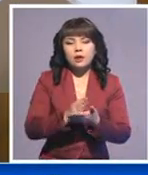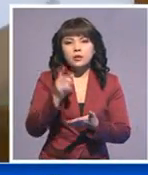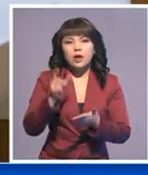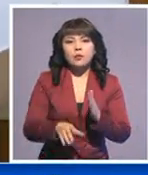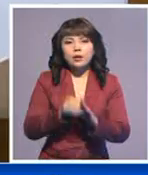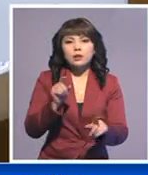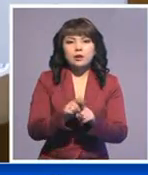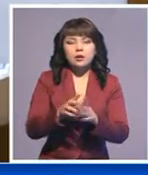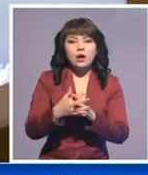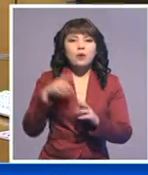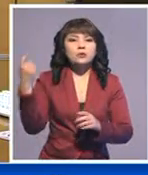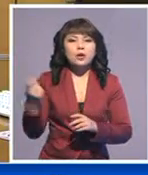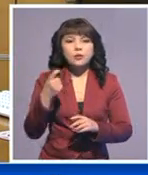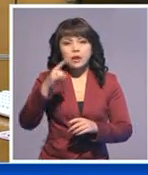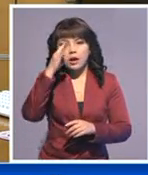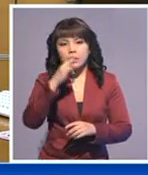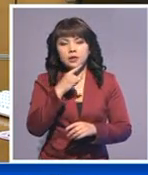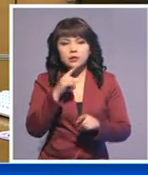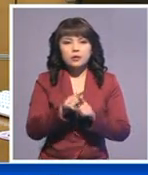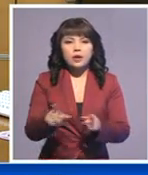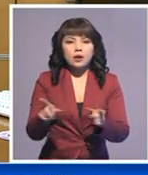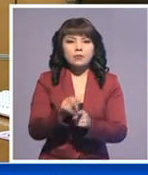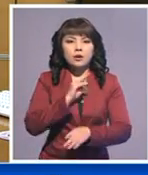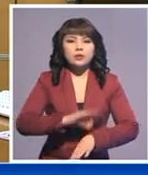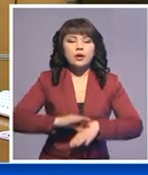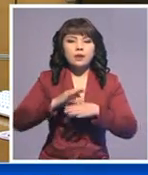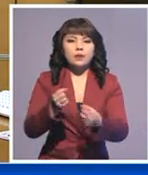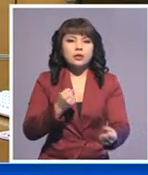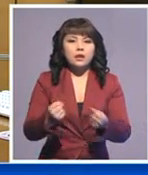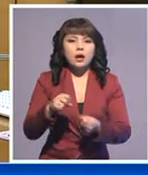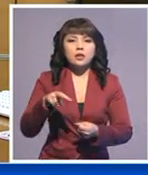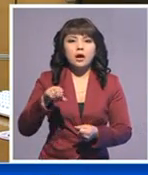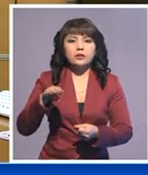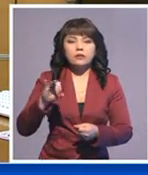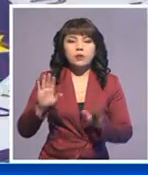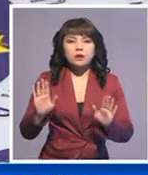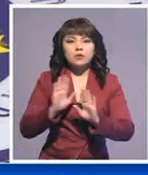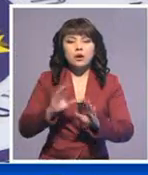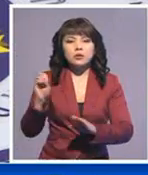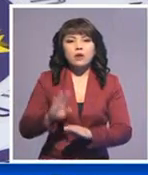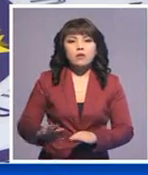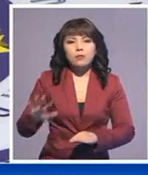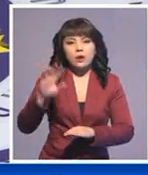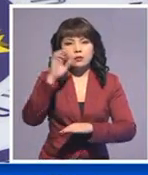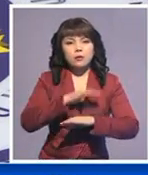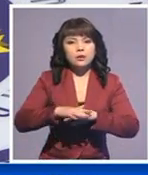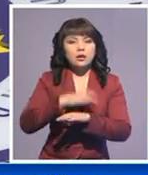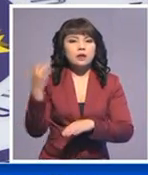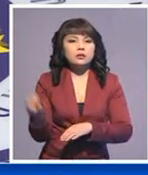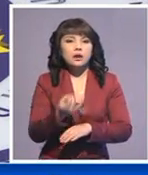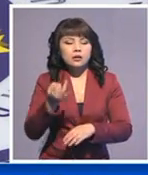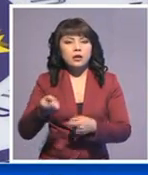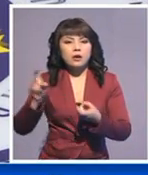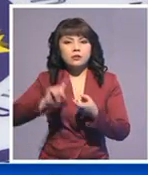ауыл шаруашылығы саласында Қазақстанмен әріптестікті нығайтуға өз елі Латвия ғана емес, бүкіл Еуропа мемлекеттері қызығушылық танытып